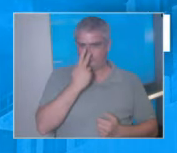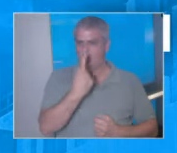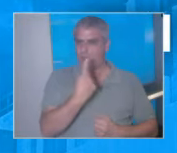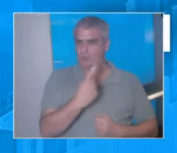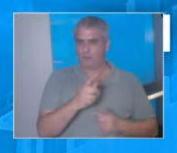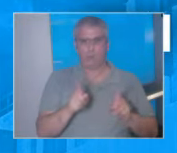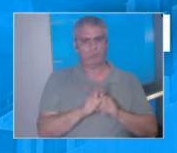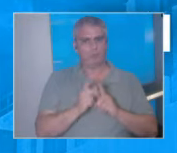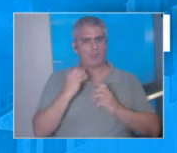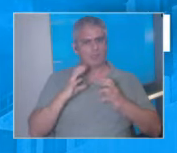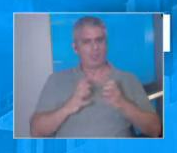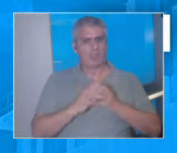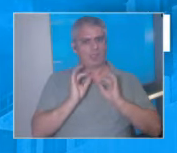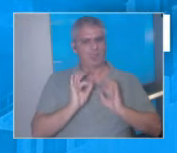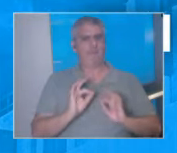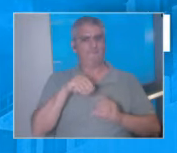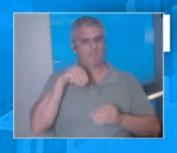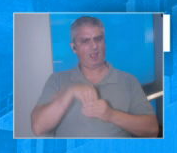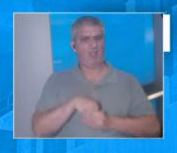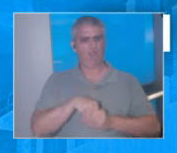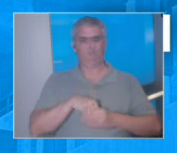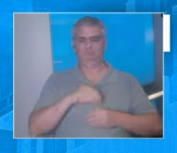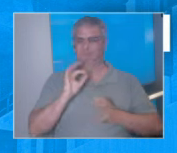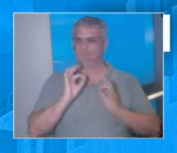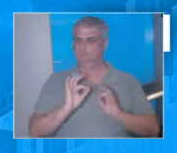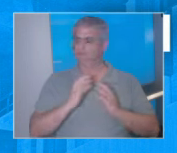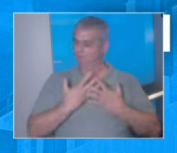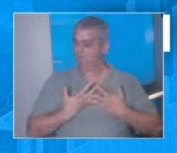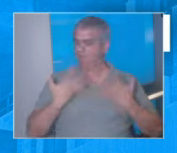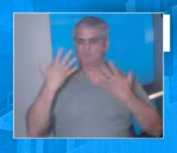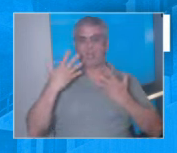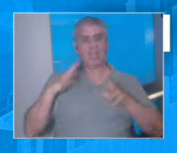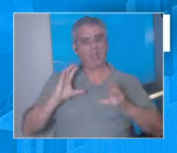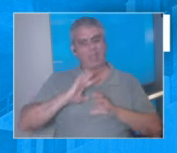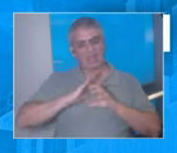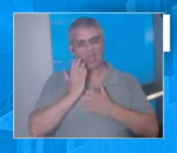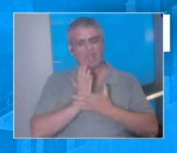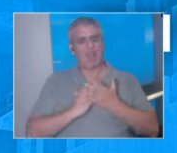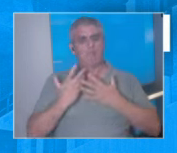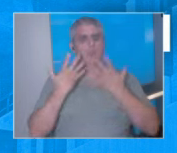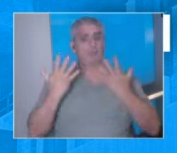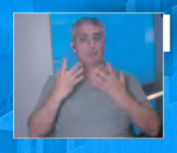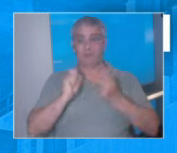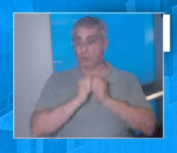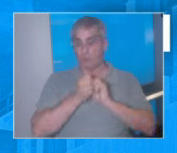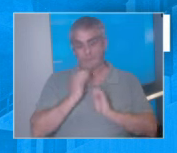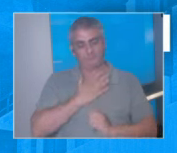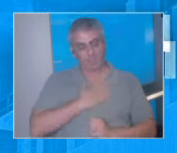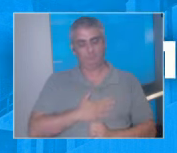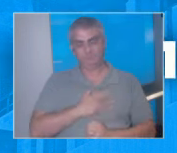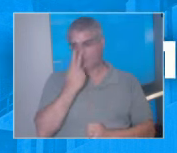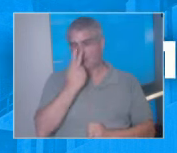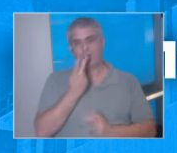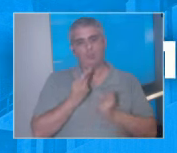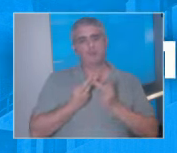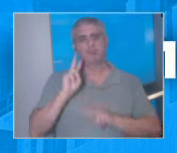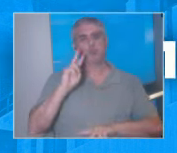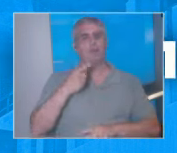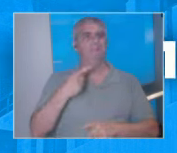כמו שהייתה, שקלועה, חברה שהדירה חלקים גדולים מאוד ממנה, או שבאמת רצתה לראות בהם